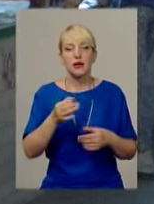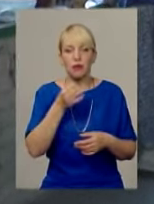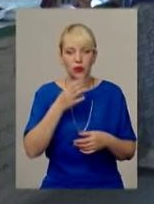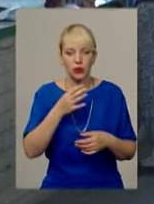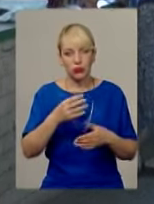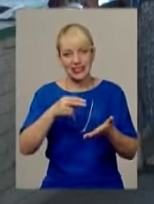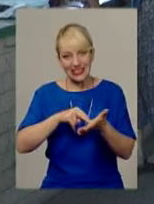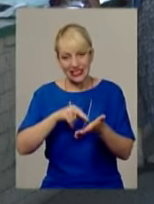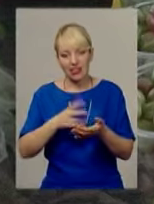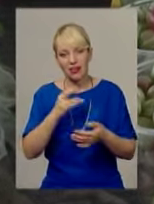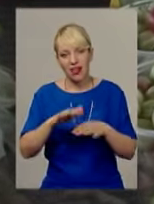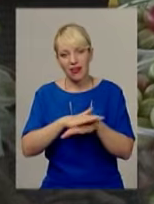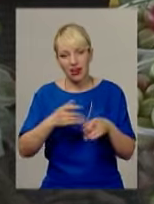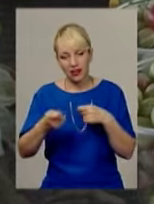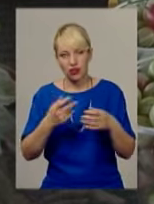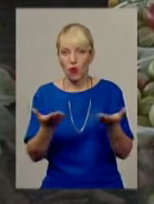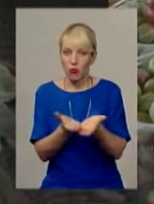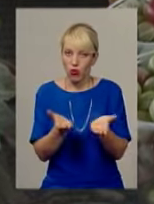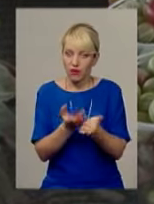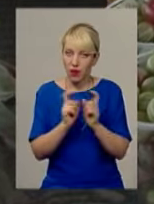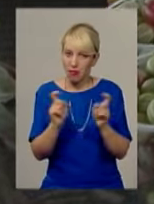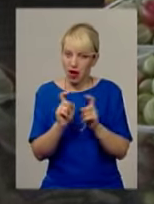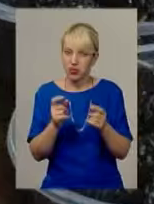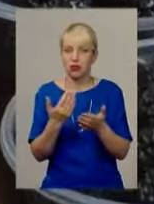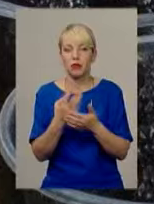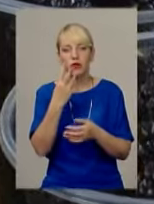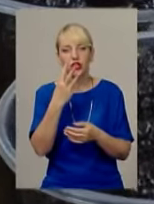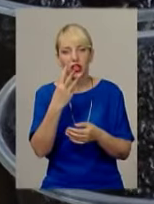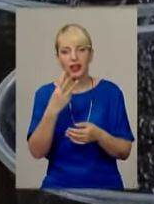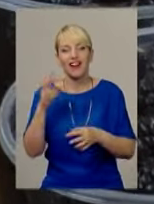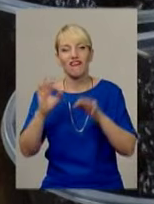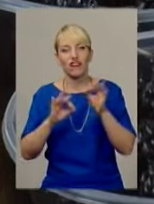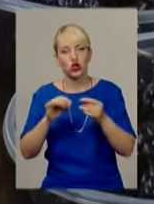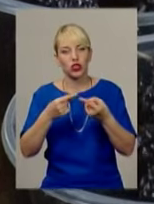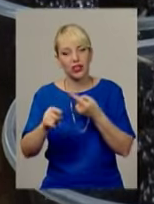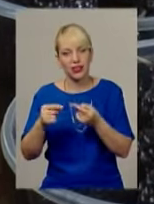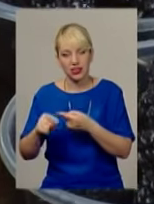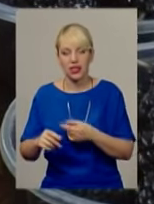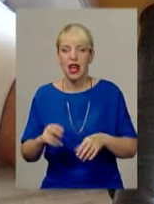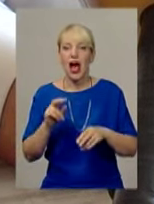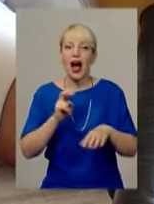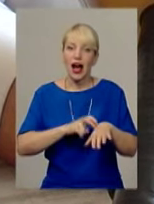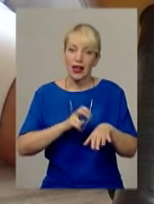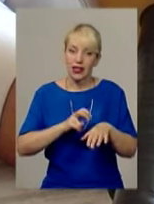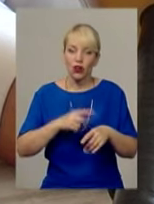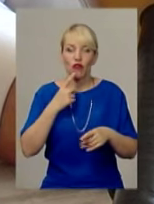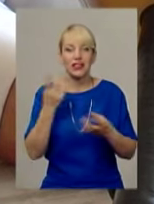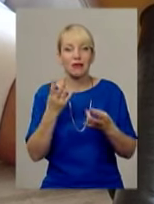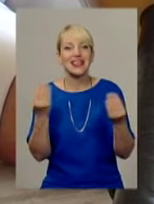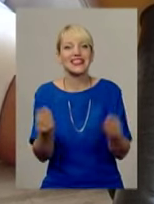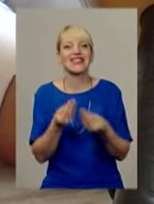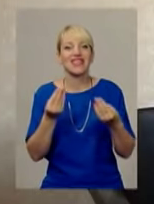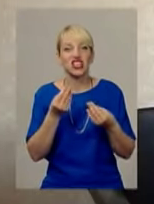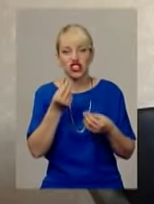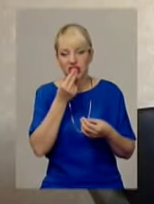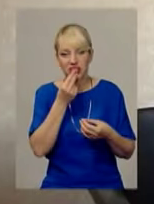на ринку. Різниця у порівнянні з супермаркетами складає 3-4%. Лікарі ж радять побільше їсти саме свіжих ягід. Вважається,